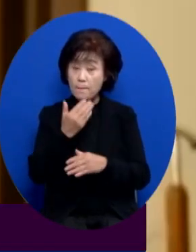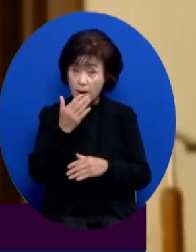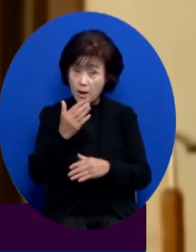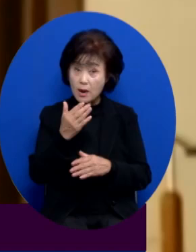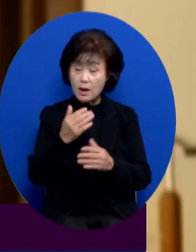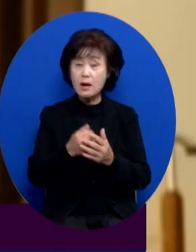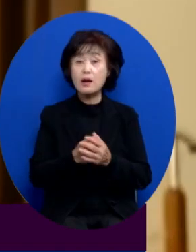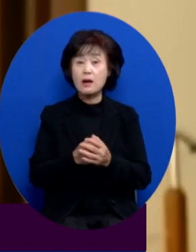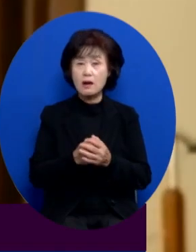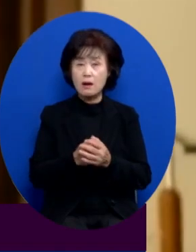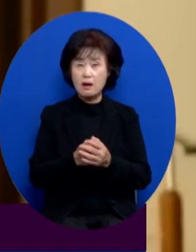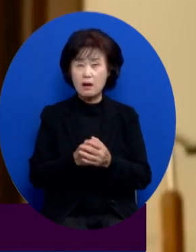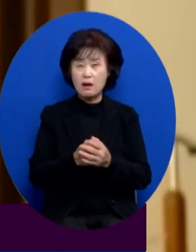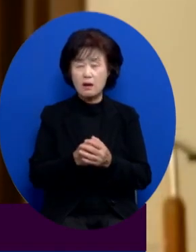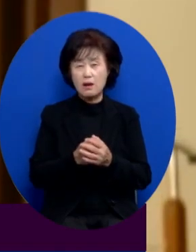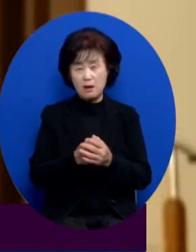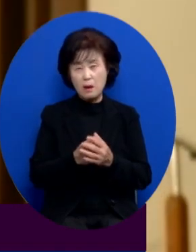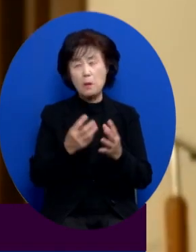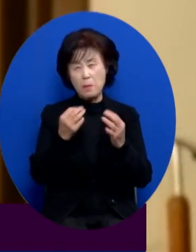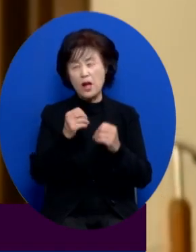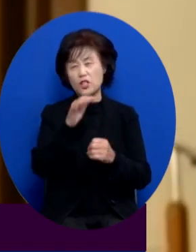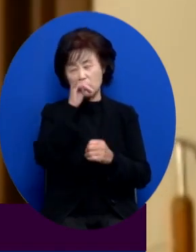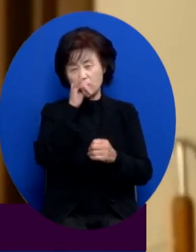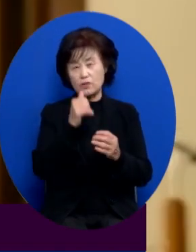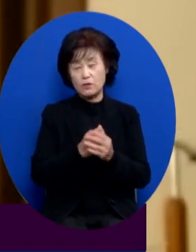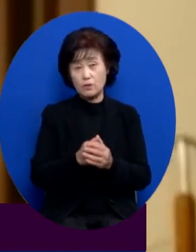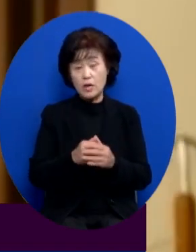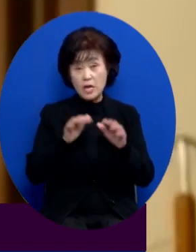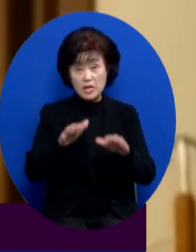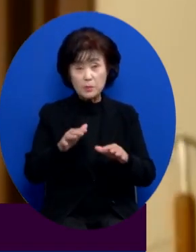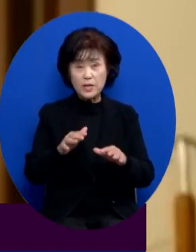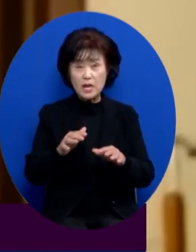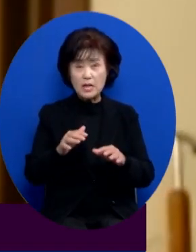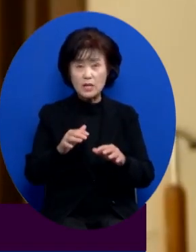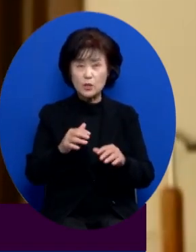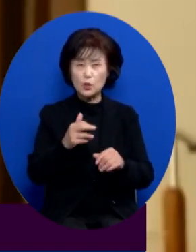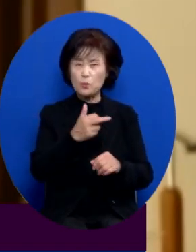아주 일어나는 일이고요. 뭐 이번엔 좀 규모가